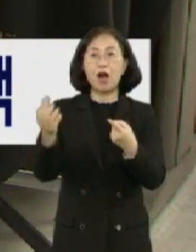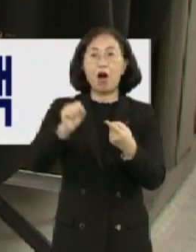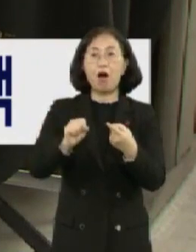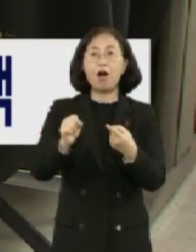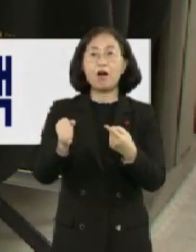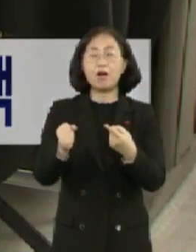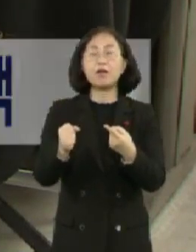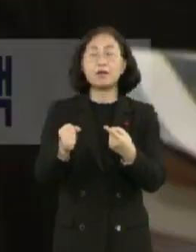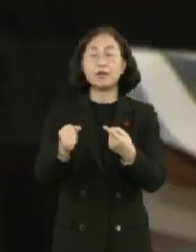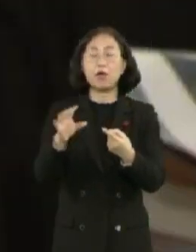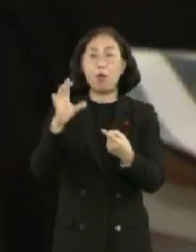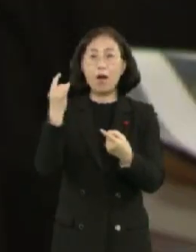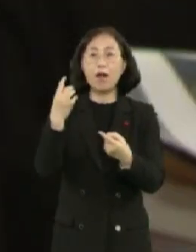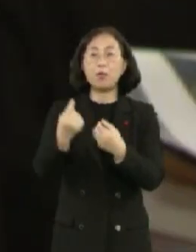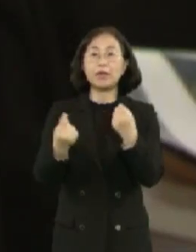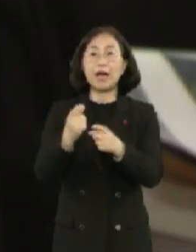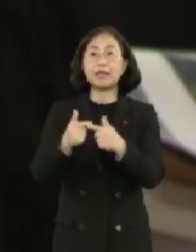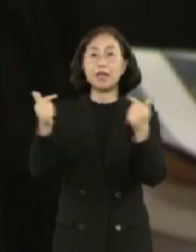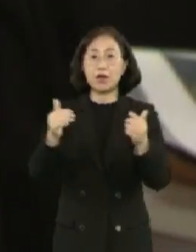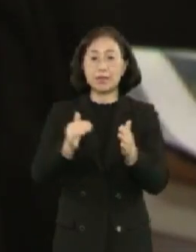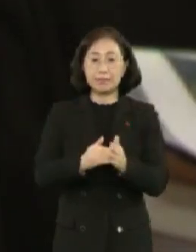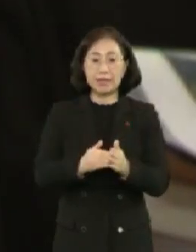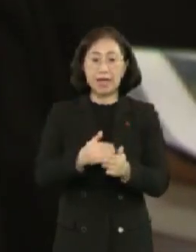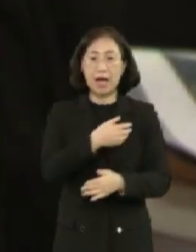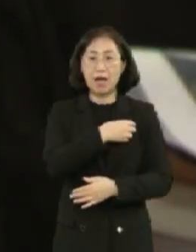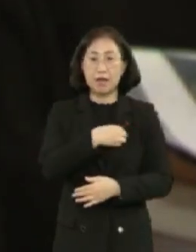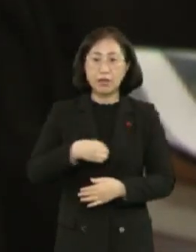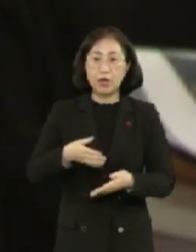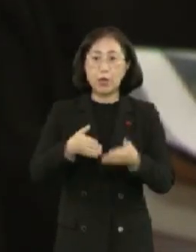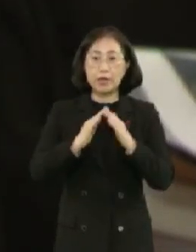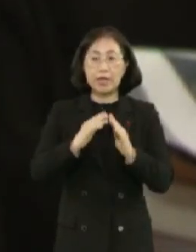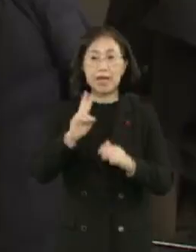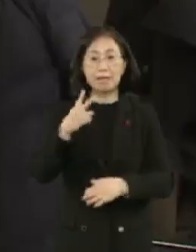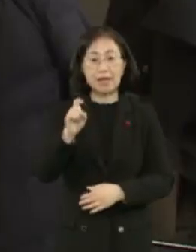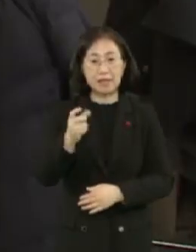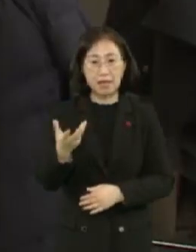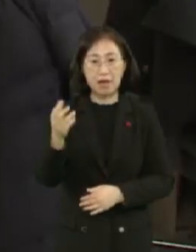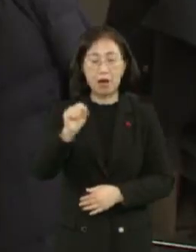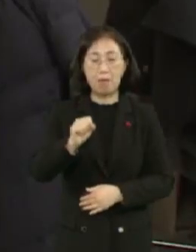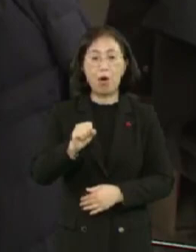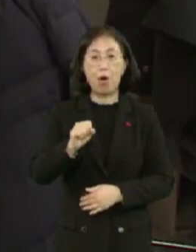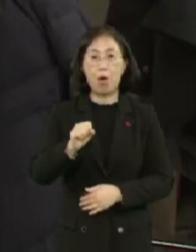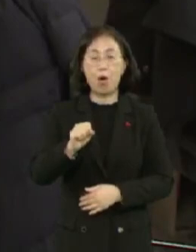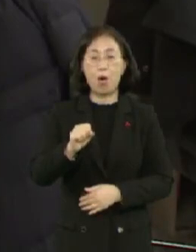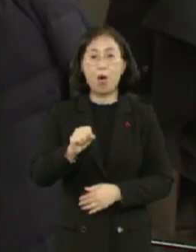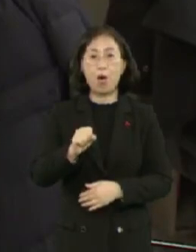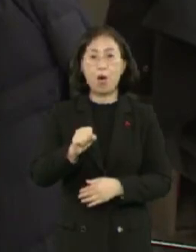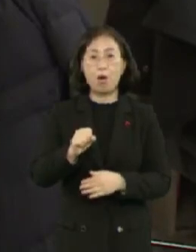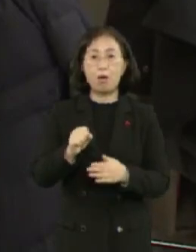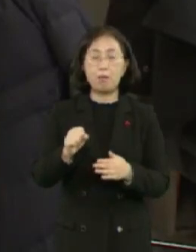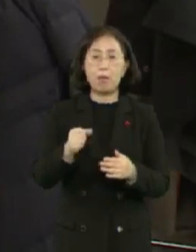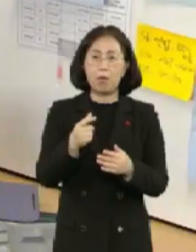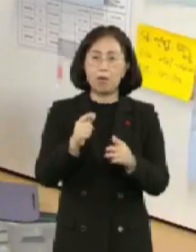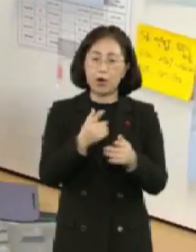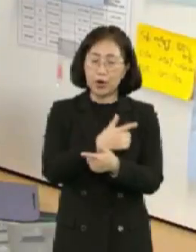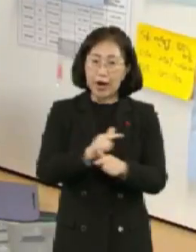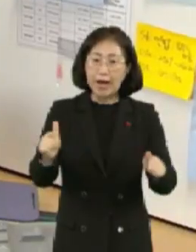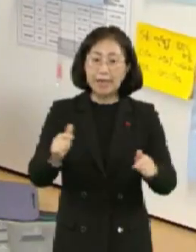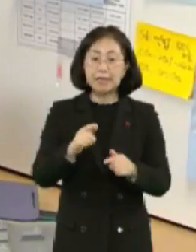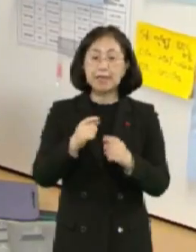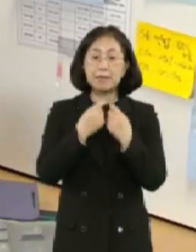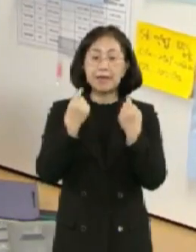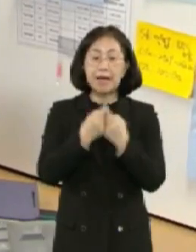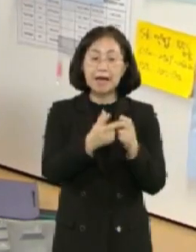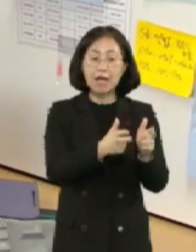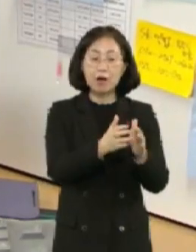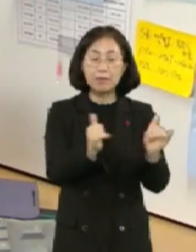늘렸습니다. 또 부성이동 행정복지센터 건립 예산 210억 원, 한들 1호 확장 등의 100억 원 등 민간